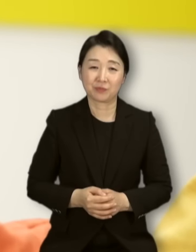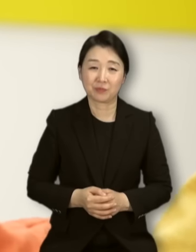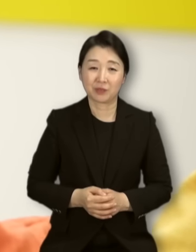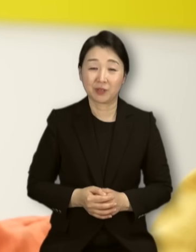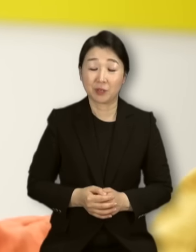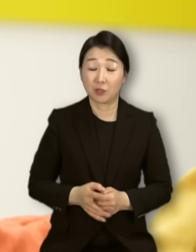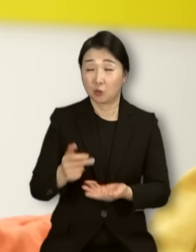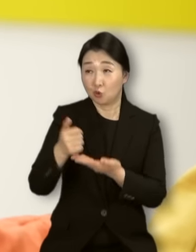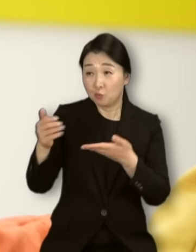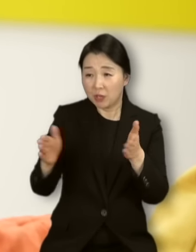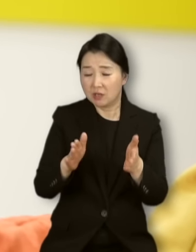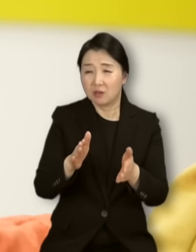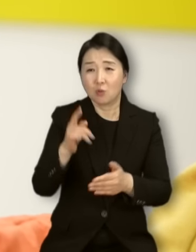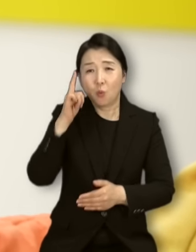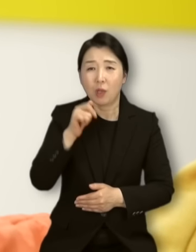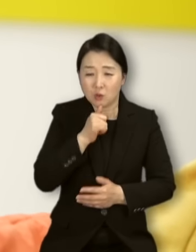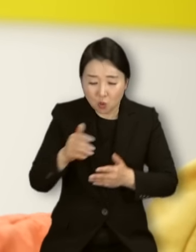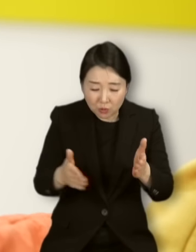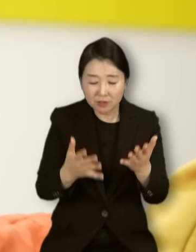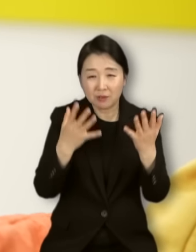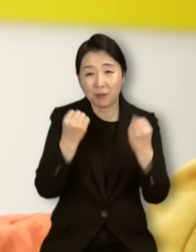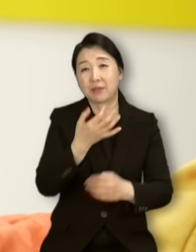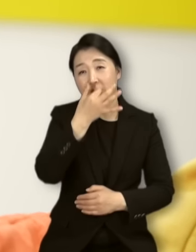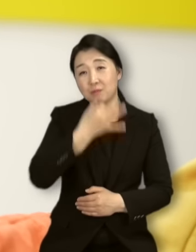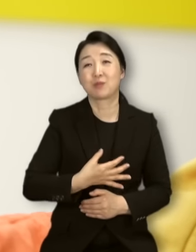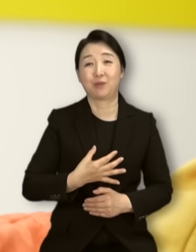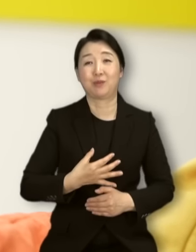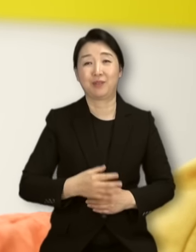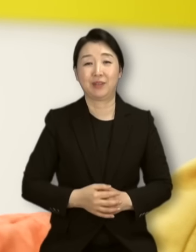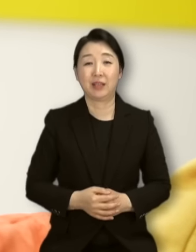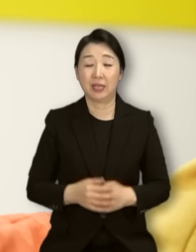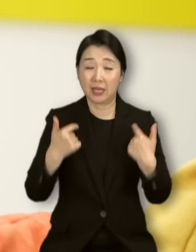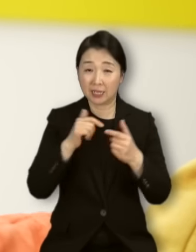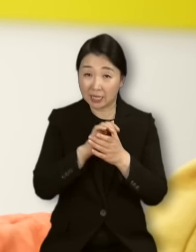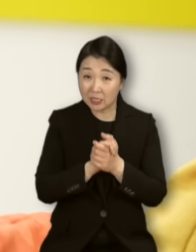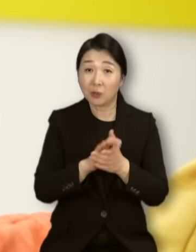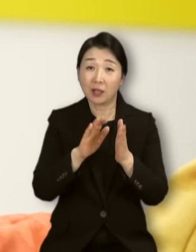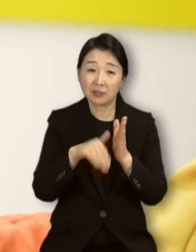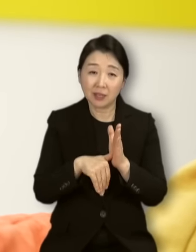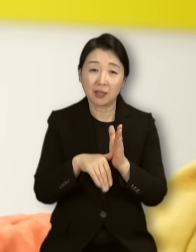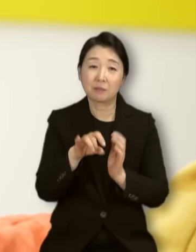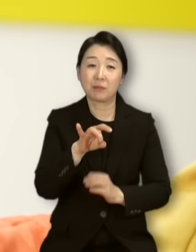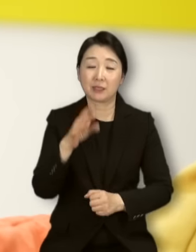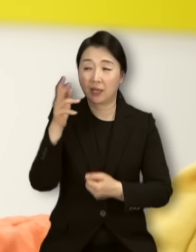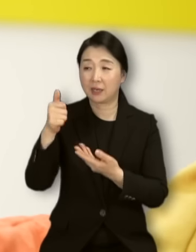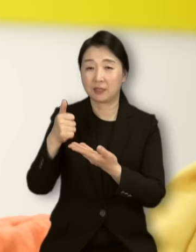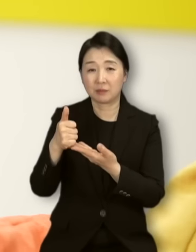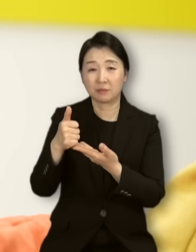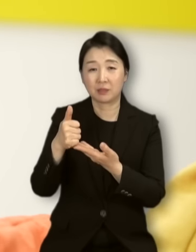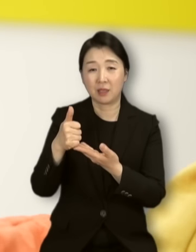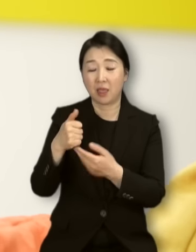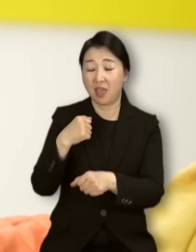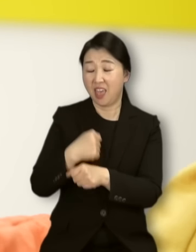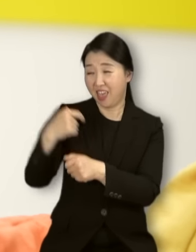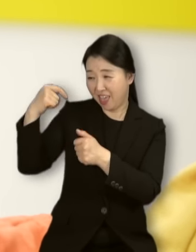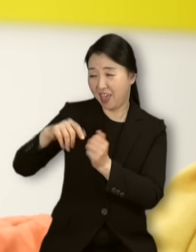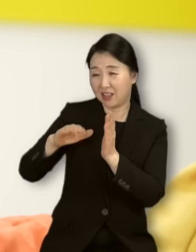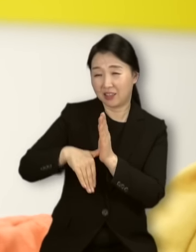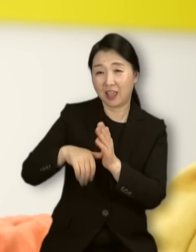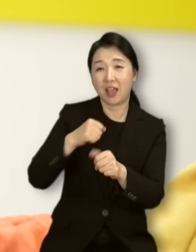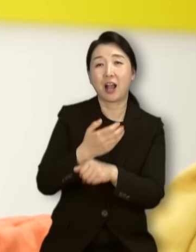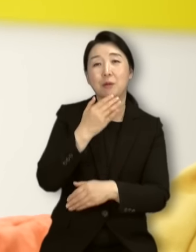그렇게 좁은 길이 많아요 힘들고 근데 항상 기도할 때마다 하나님 하나님이 하라